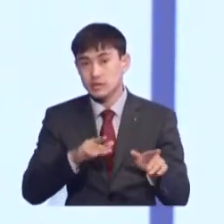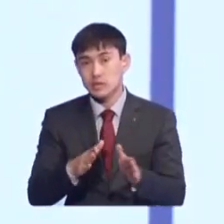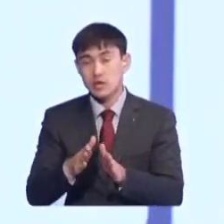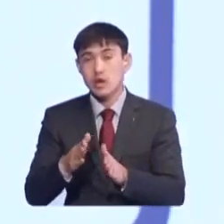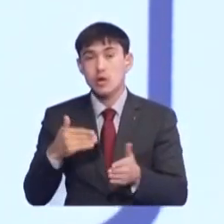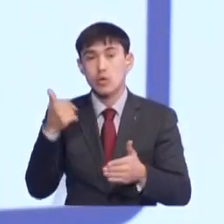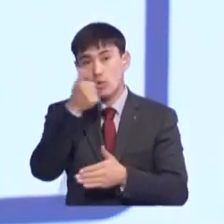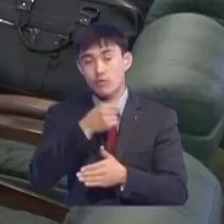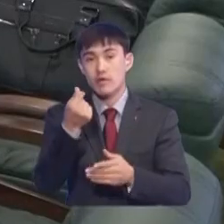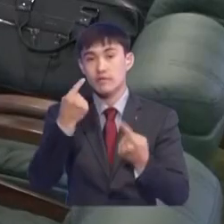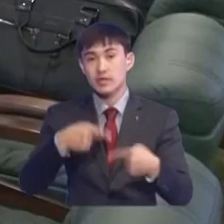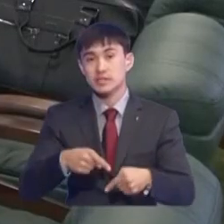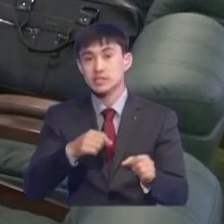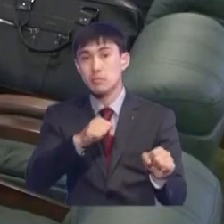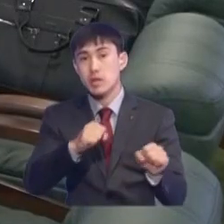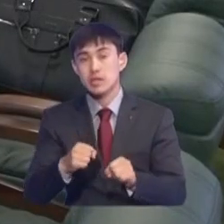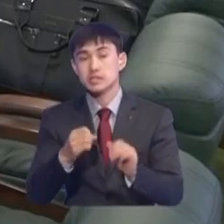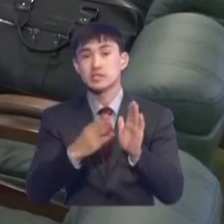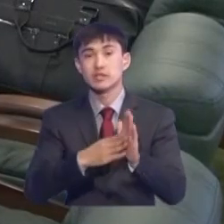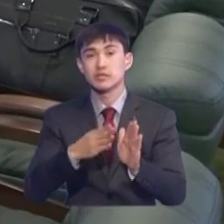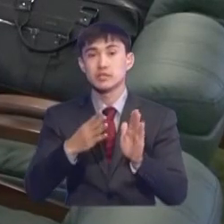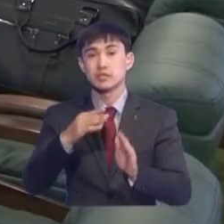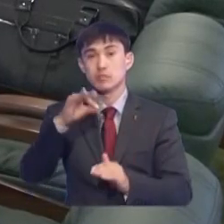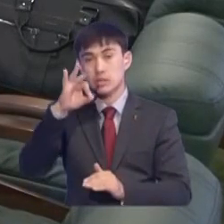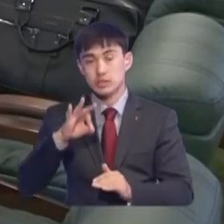целом годовая инфляция замедлилась до